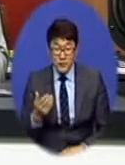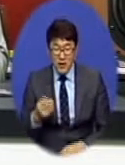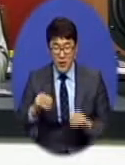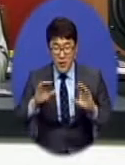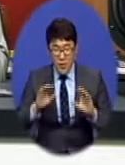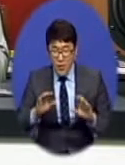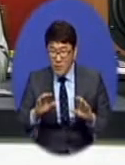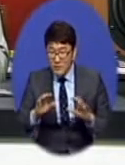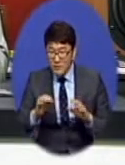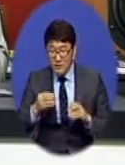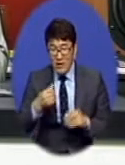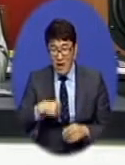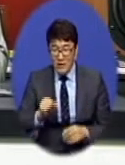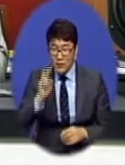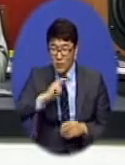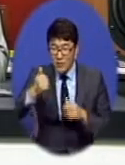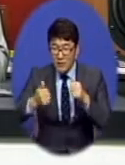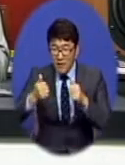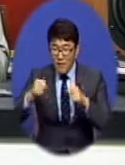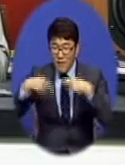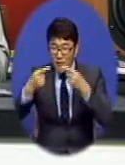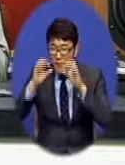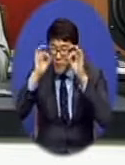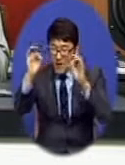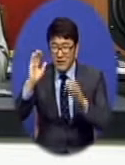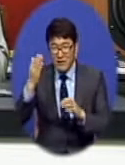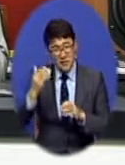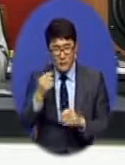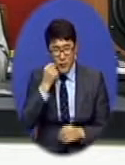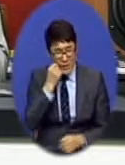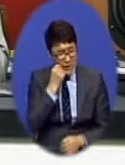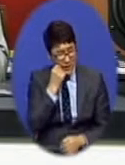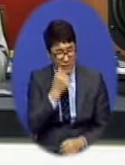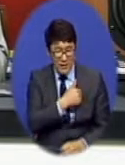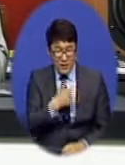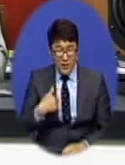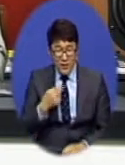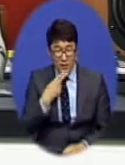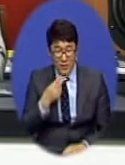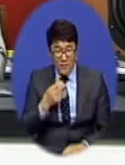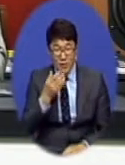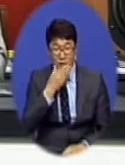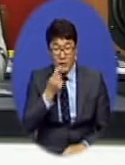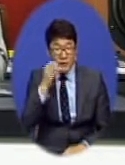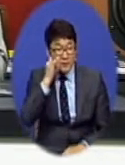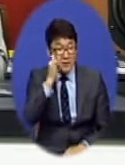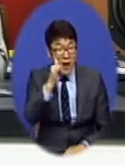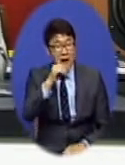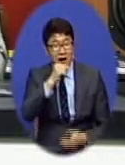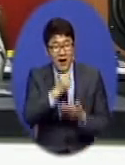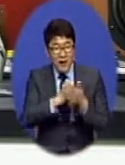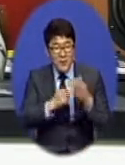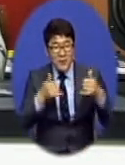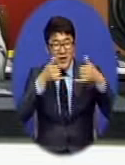오늘 가서 네. 그거를 봐야 되는데 네. 못 볼 것 같고 그래서 내가 여기를 틀었는데 네. 다행히도 내가 신청을 했는데 네. 여기가